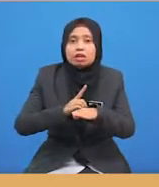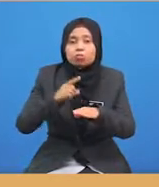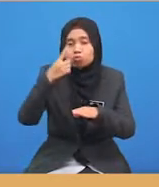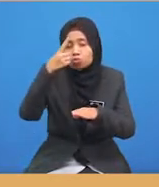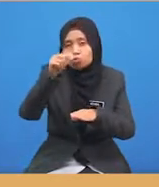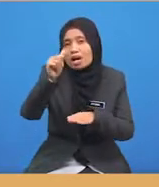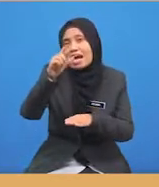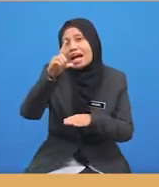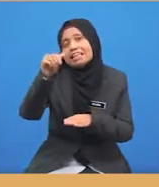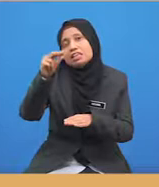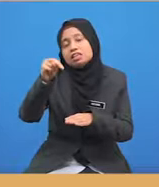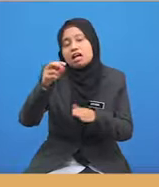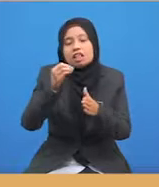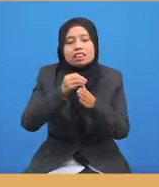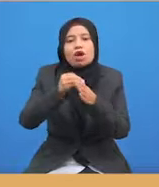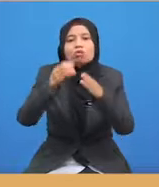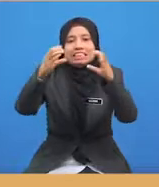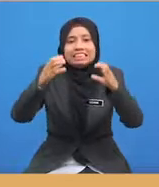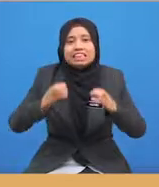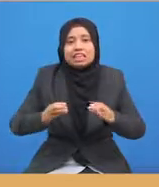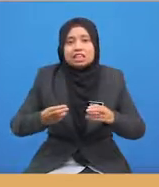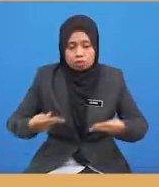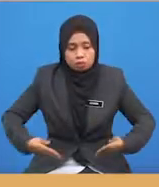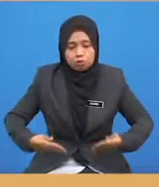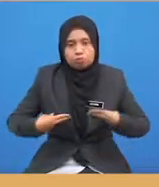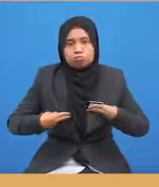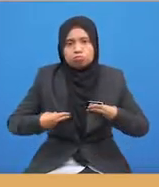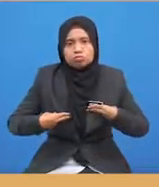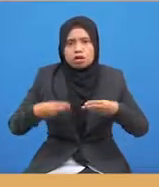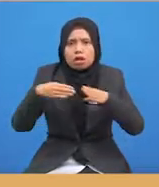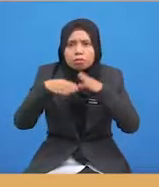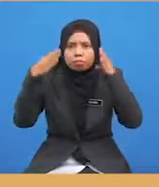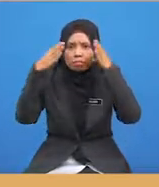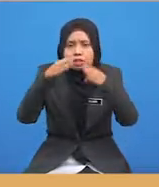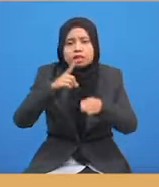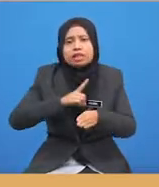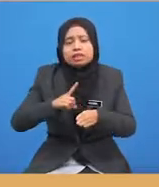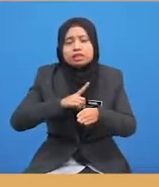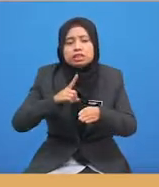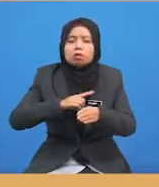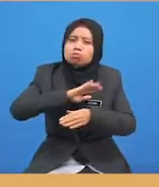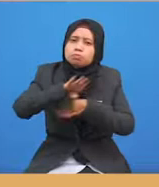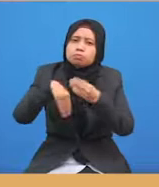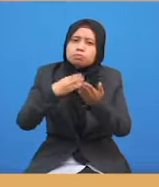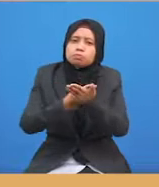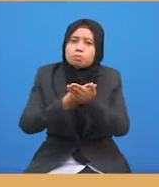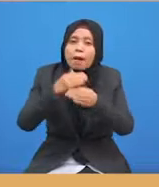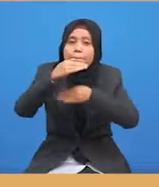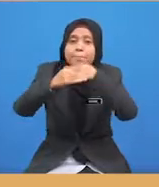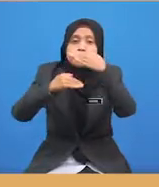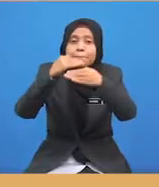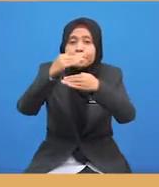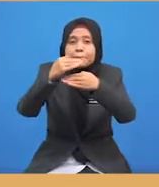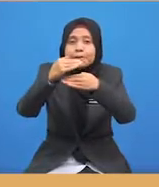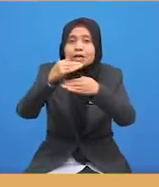al-din, cara hidup. Menurut pandangan Islam, tamadun itu merangkumi pembangunan